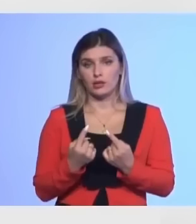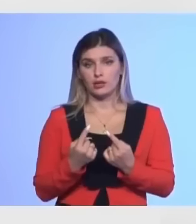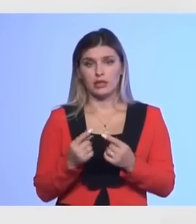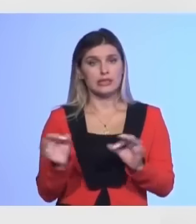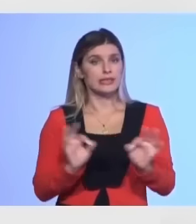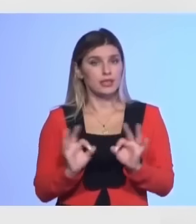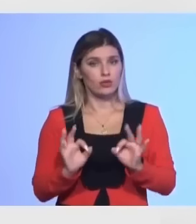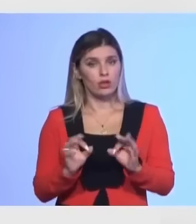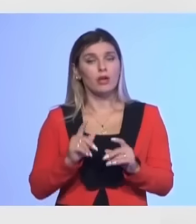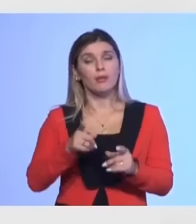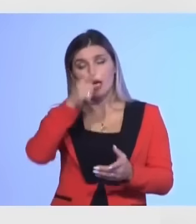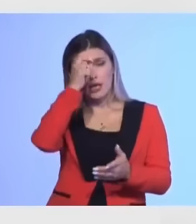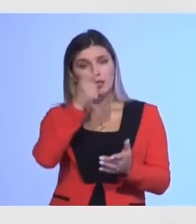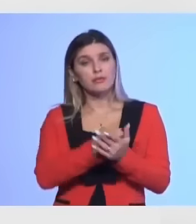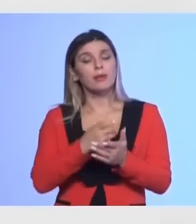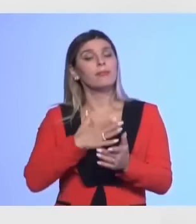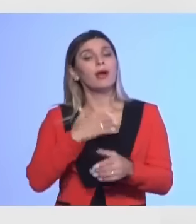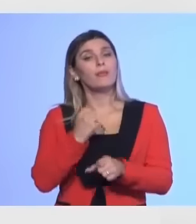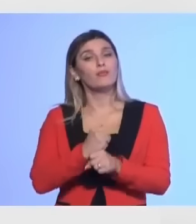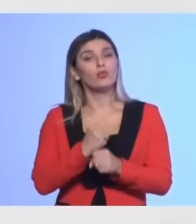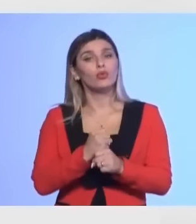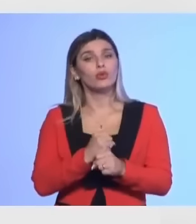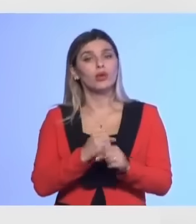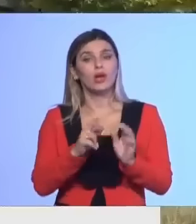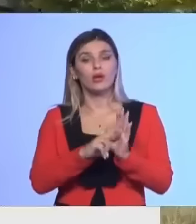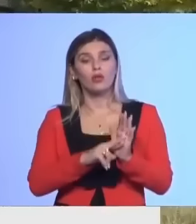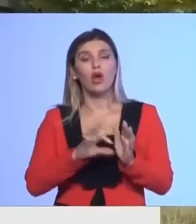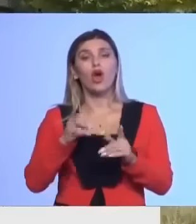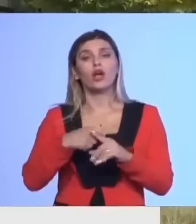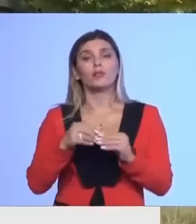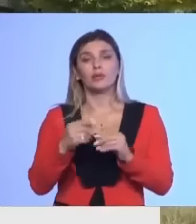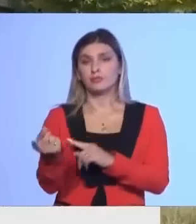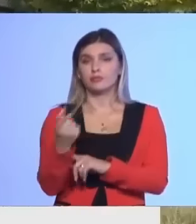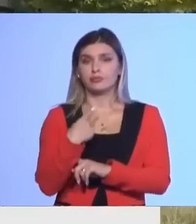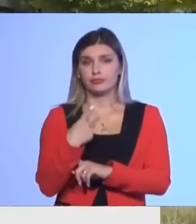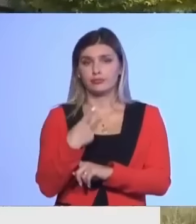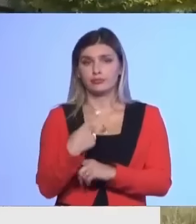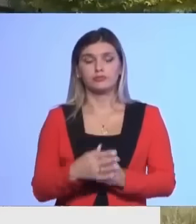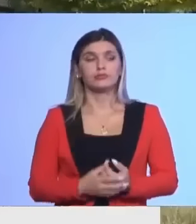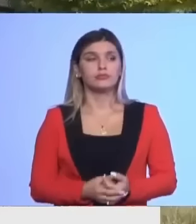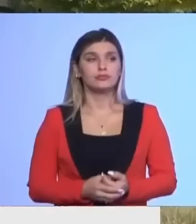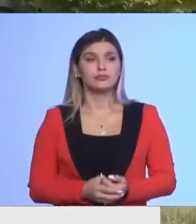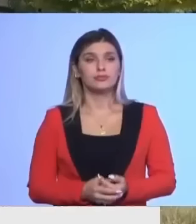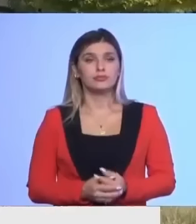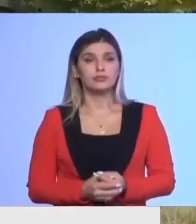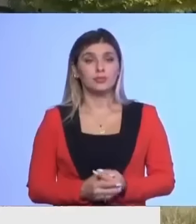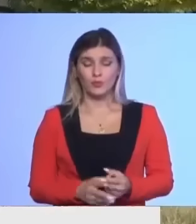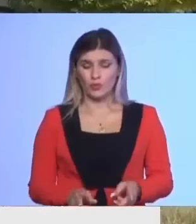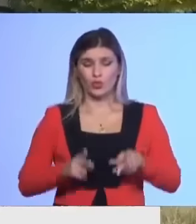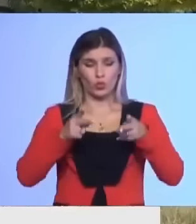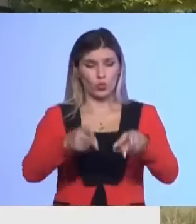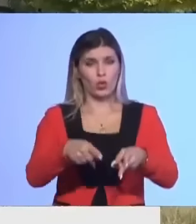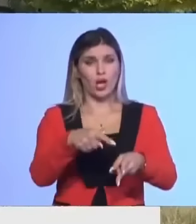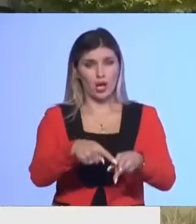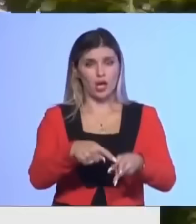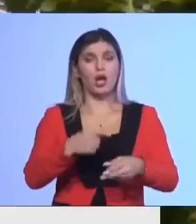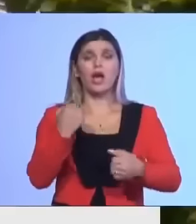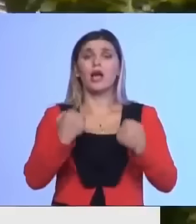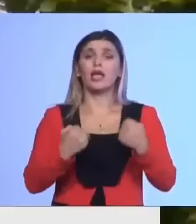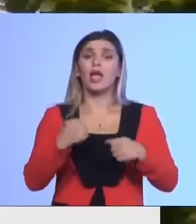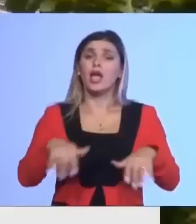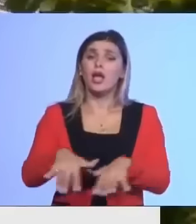respektuar plotësisht mandatin ton që buron nga OKB-ja. Ura është e mbyllur për qarkullim me vetura që